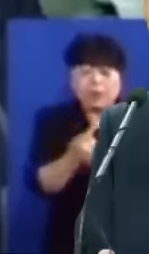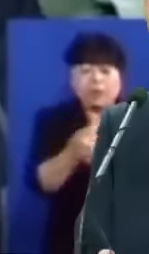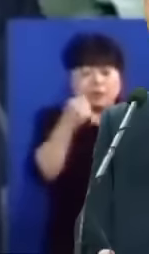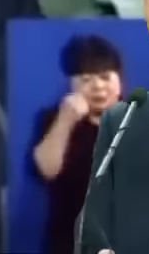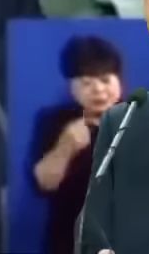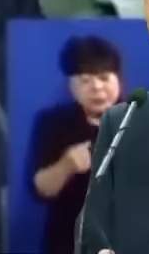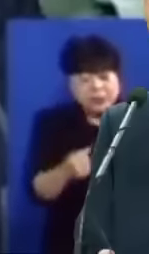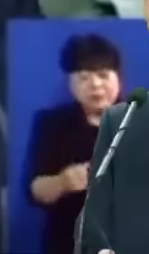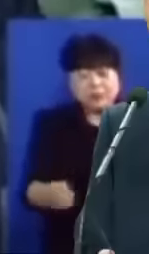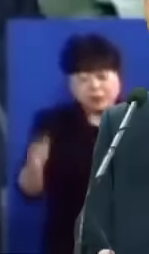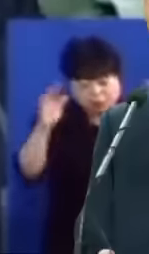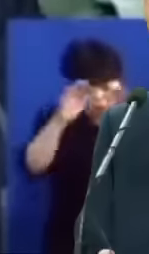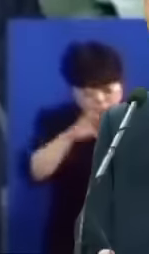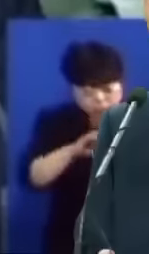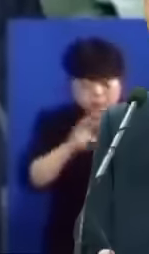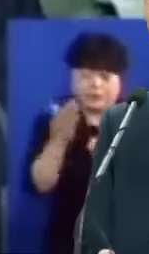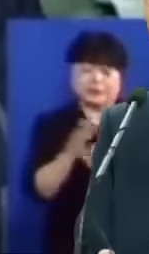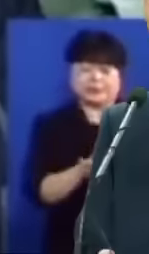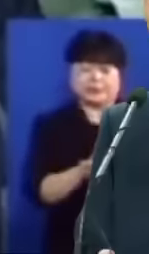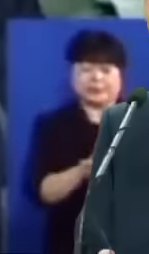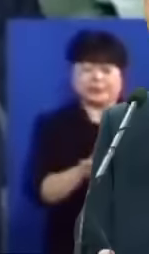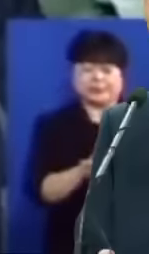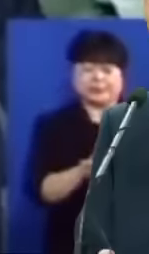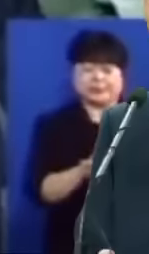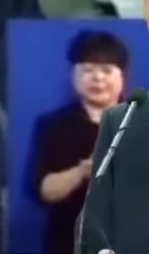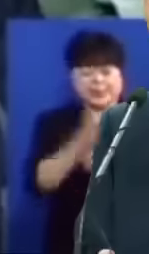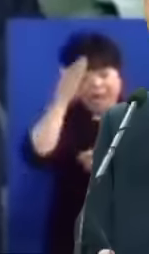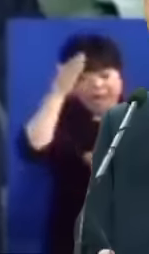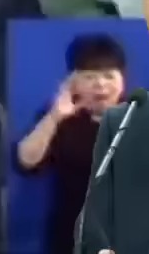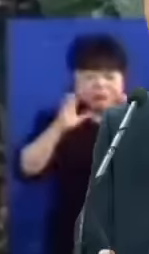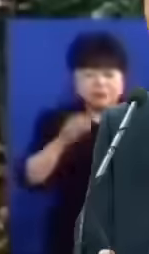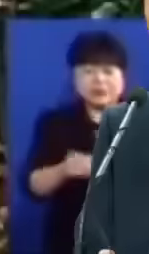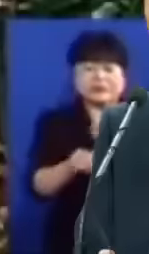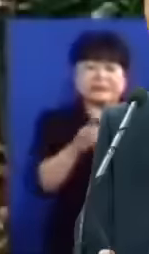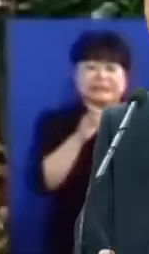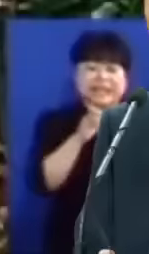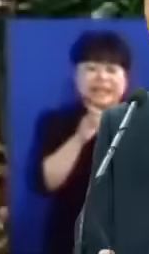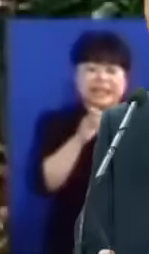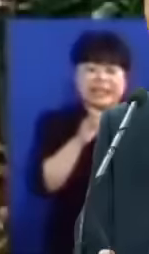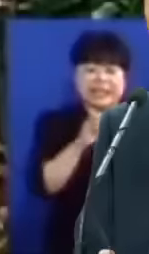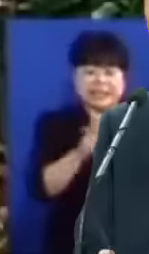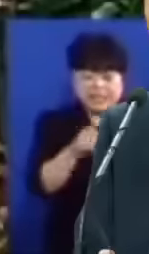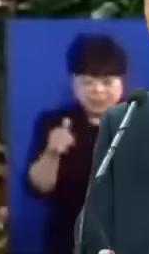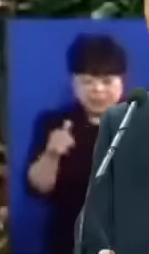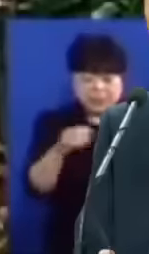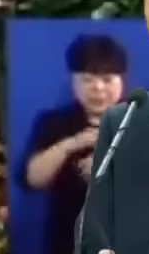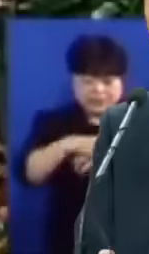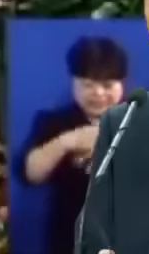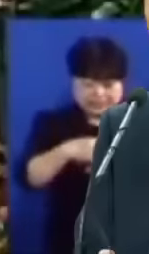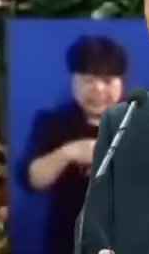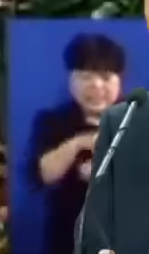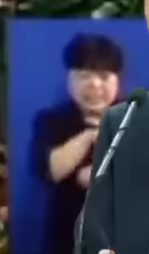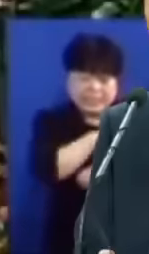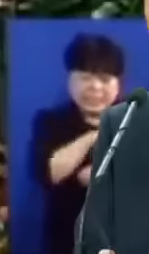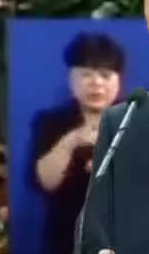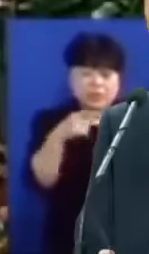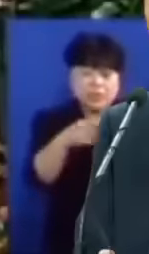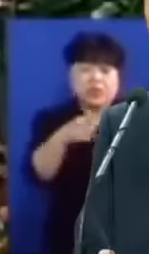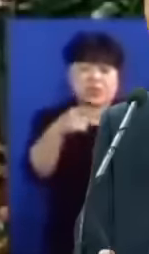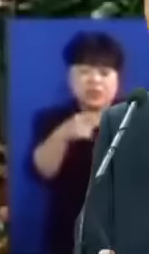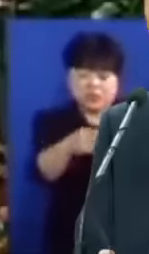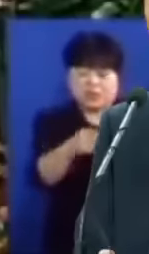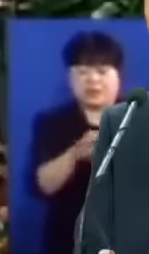삶이 어두웠던 것입니다. 우리나라의 자살률은 이혼율도 세계 1위고 자살률도 세계